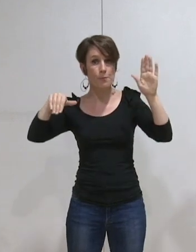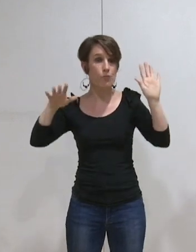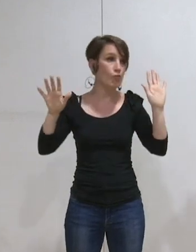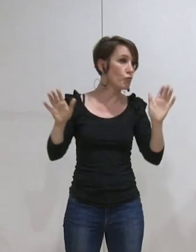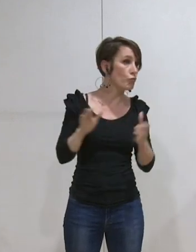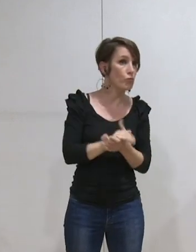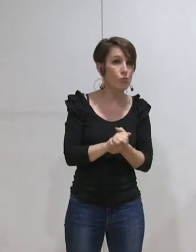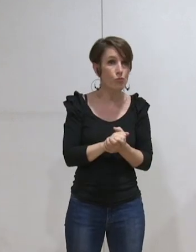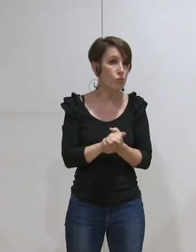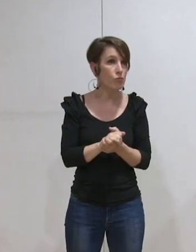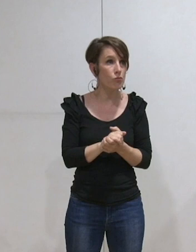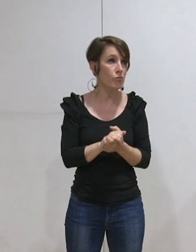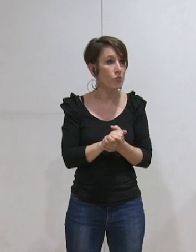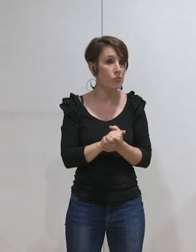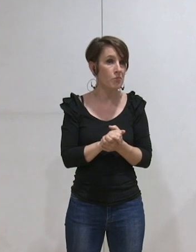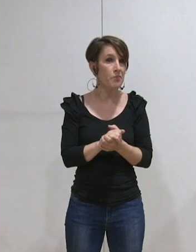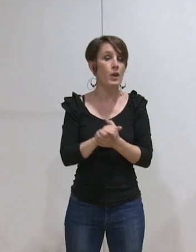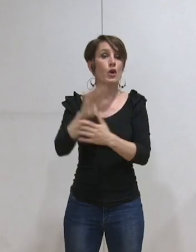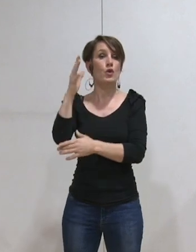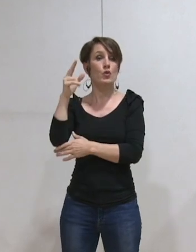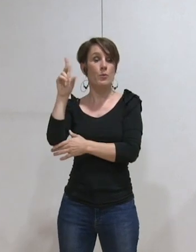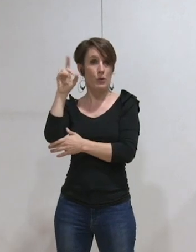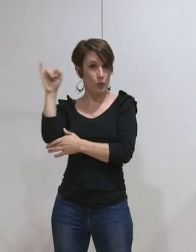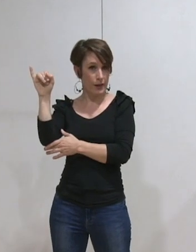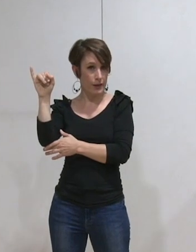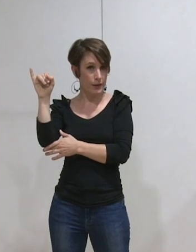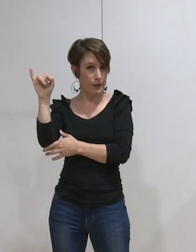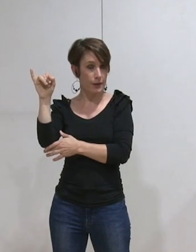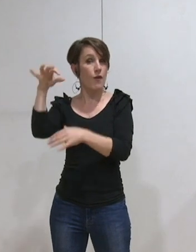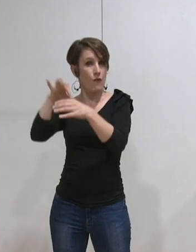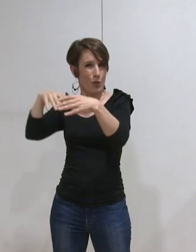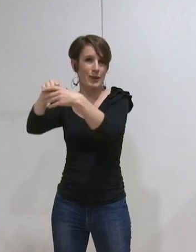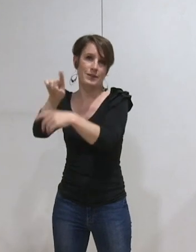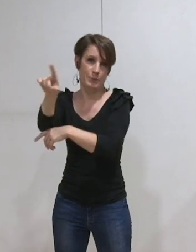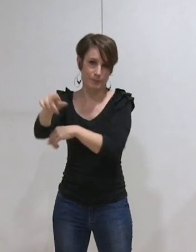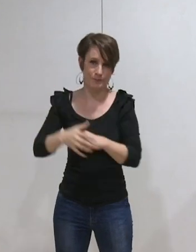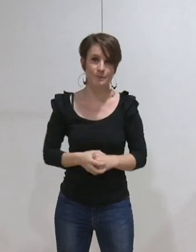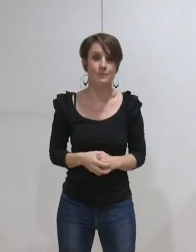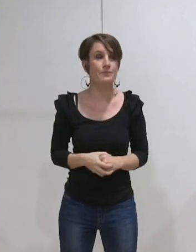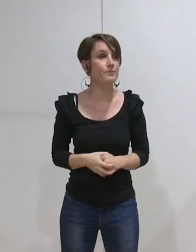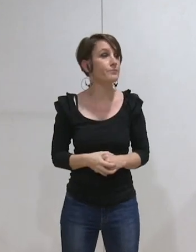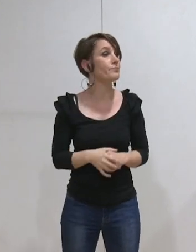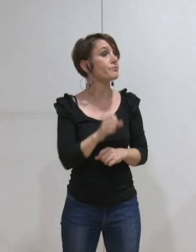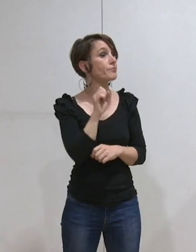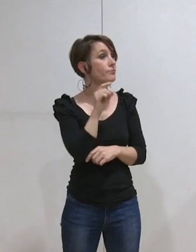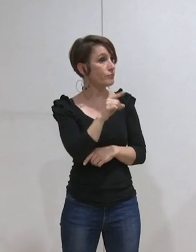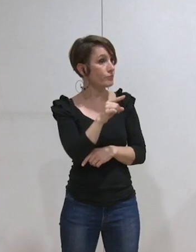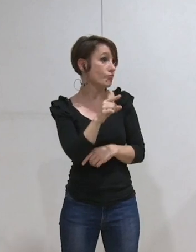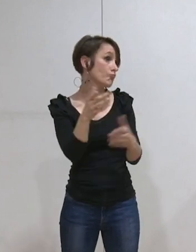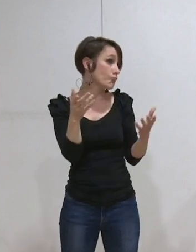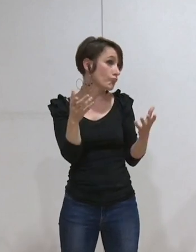oui donc le groupe umpudi société civile ne prend pas part au vote de même